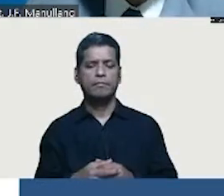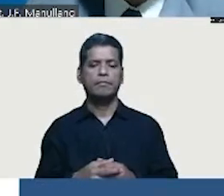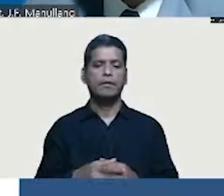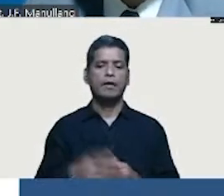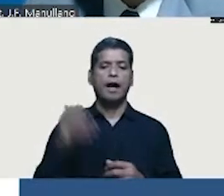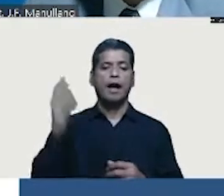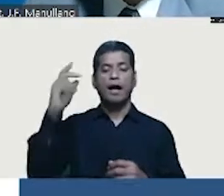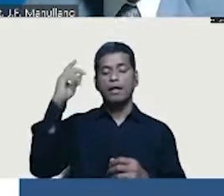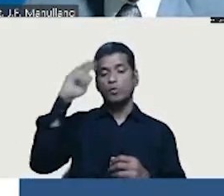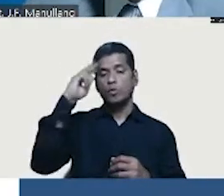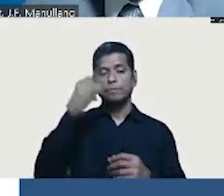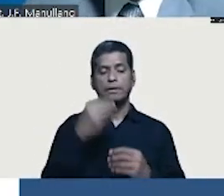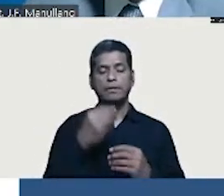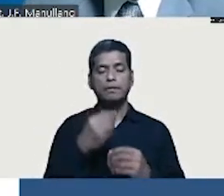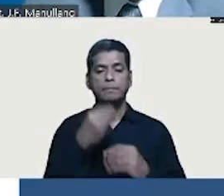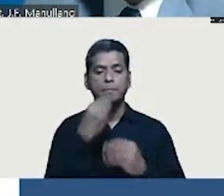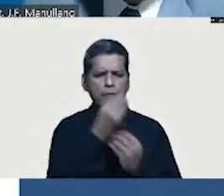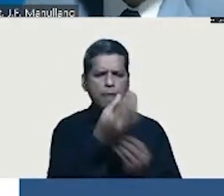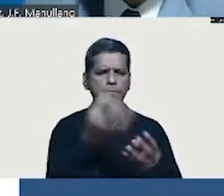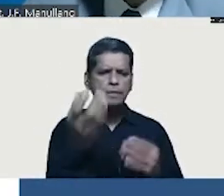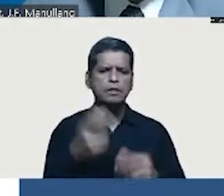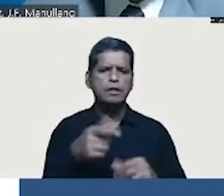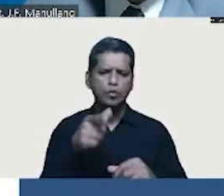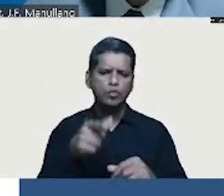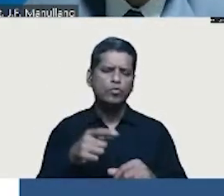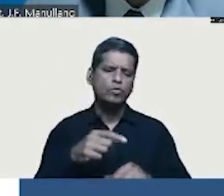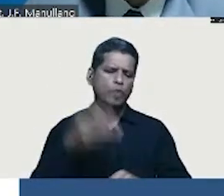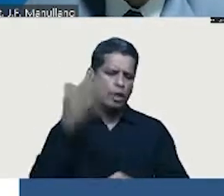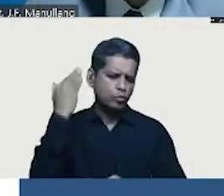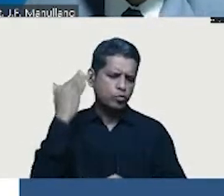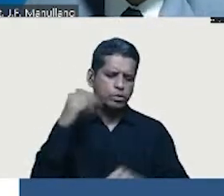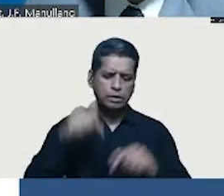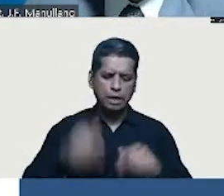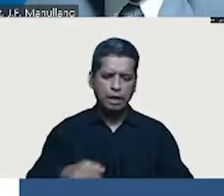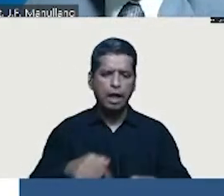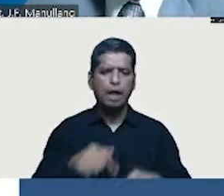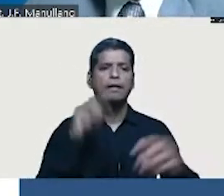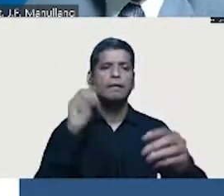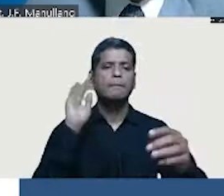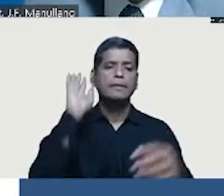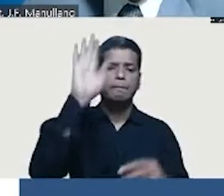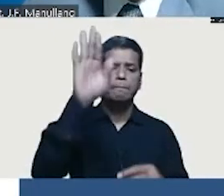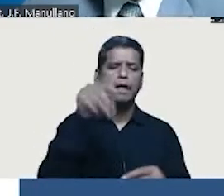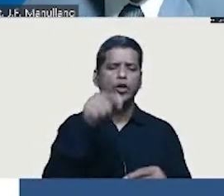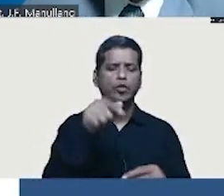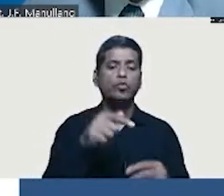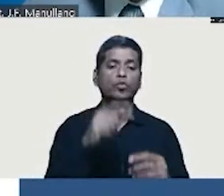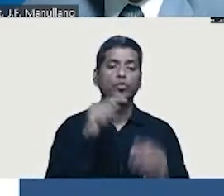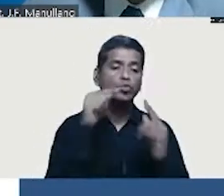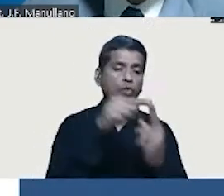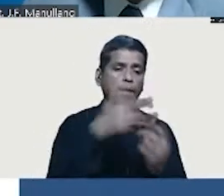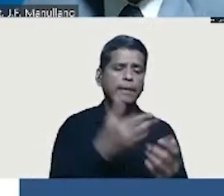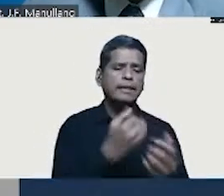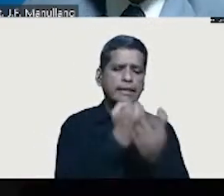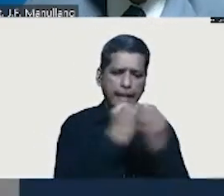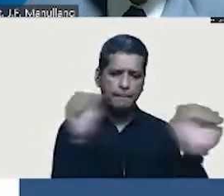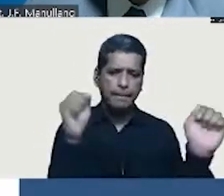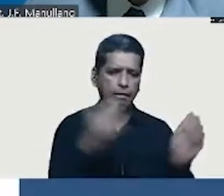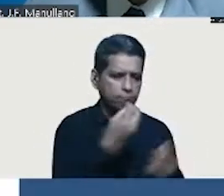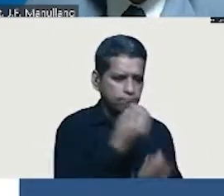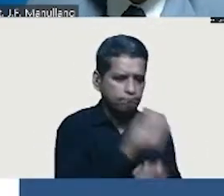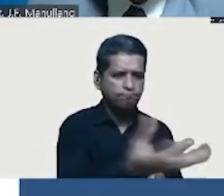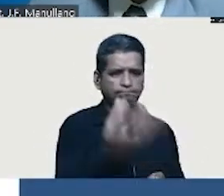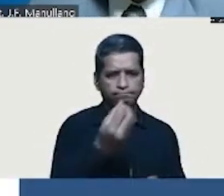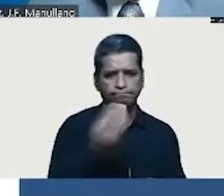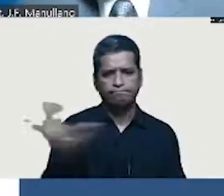lalu masa mendatang yang semuanya itu bagusnya adalah keselamatan dan itu Diberitahukan kepada para hambanya itu